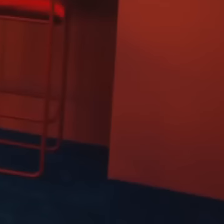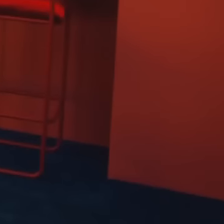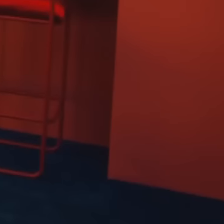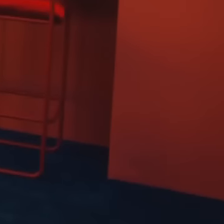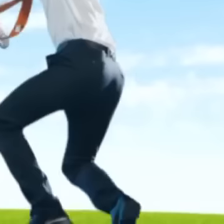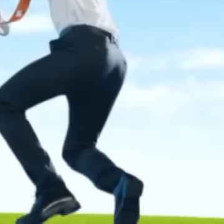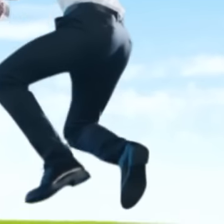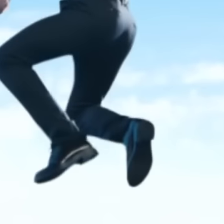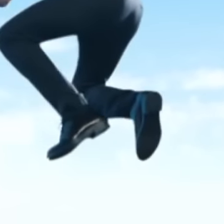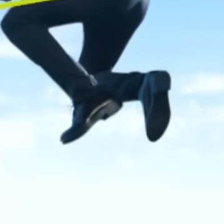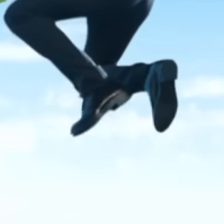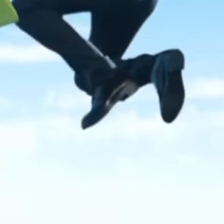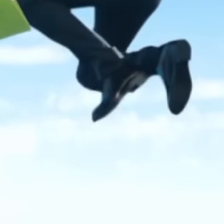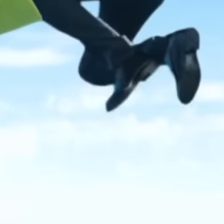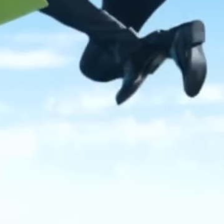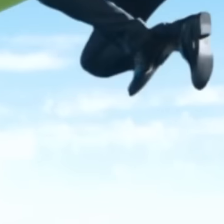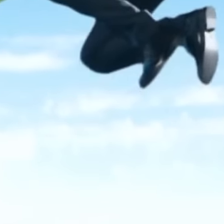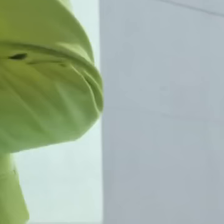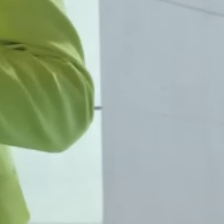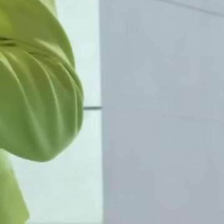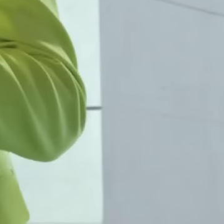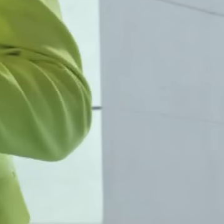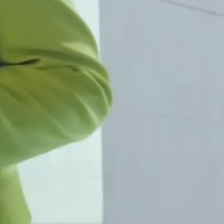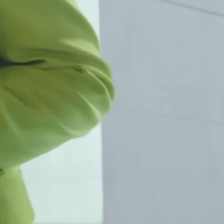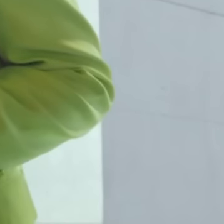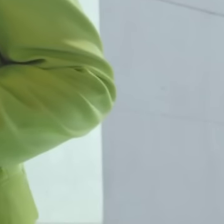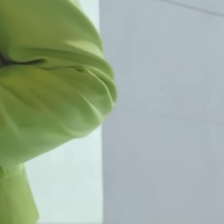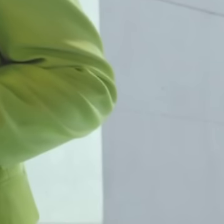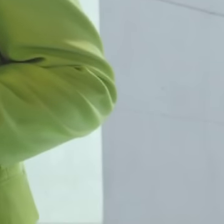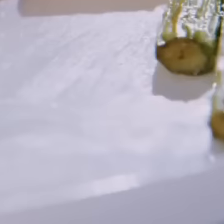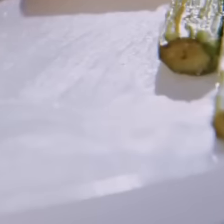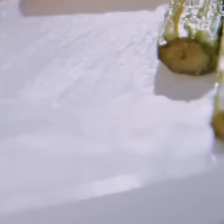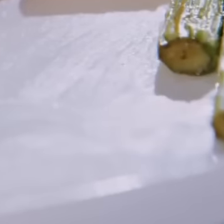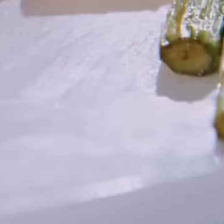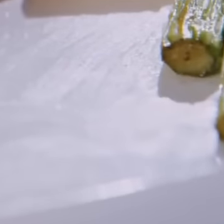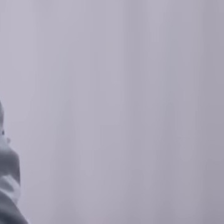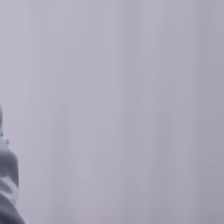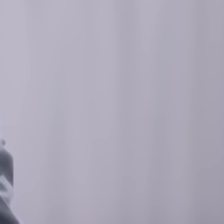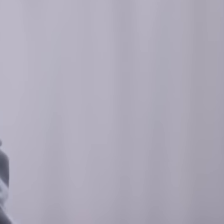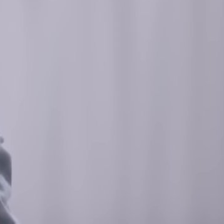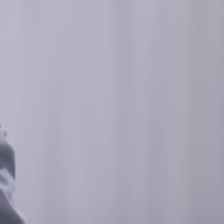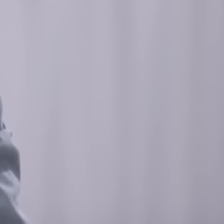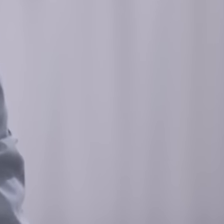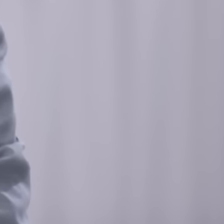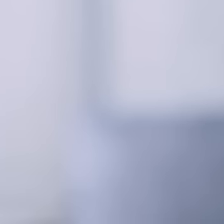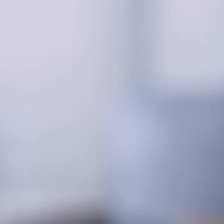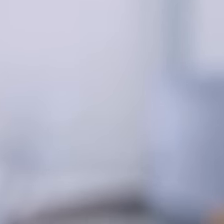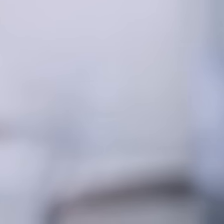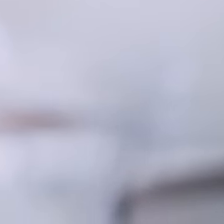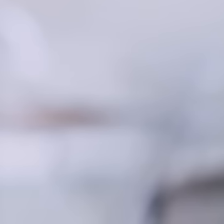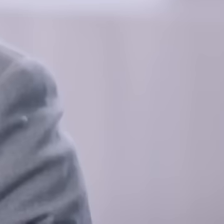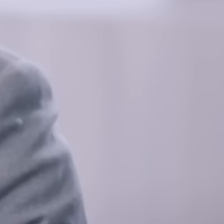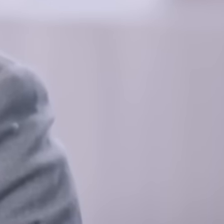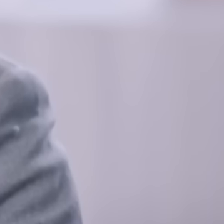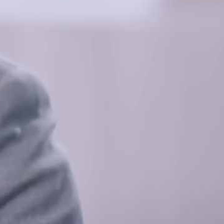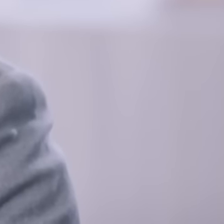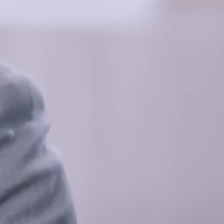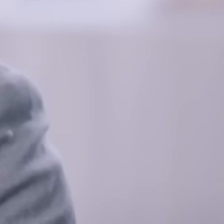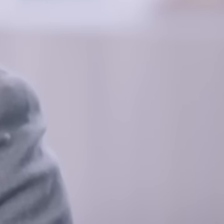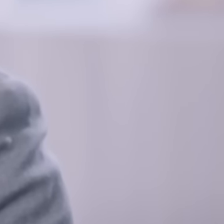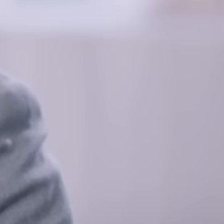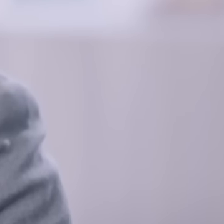파워. 힘이 올라 라라 올라 약국에서 라라 올라. 와, 드시는 건 아직도 선수시네요.